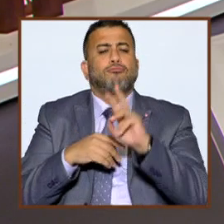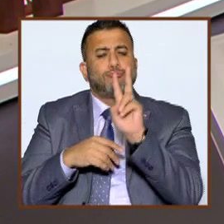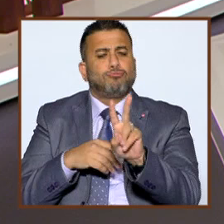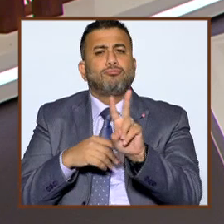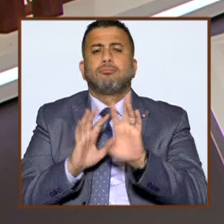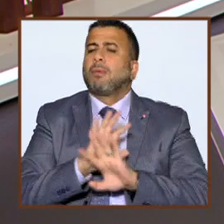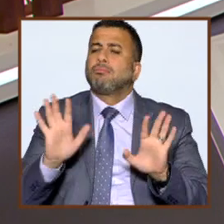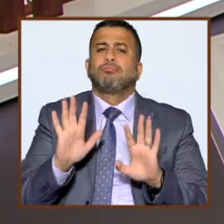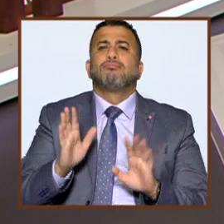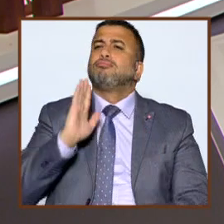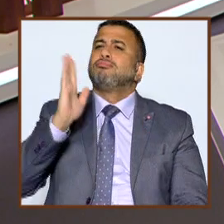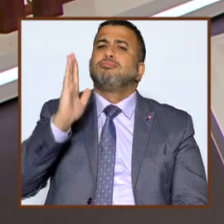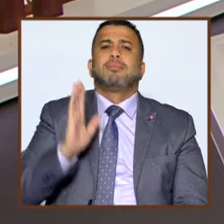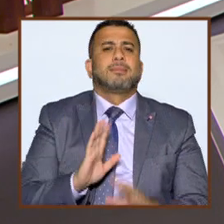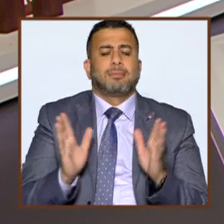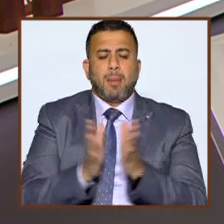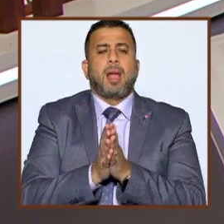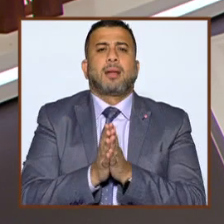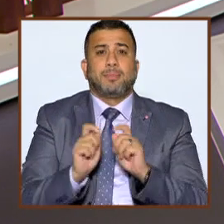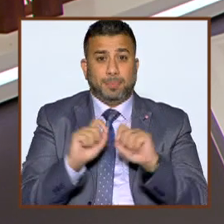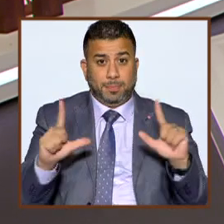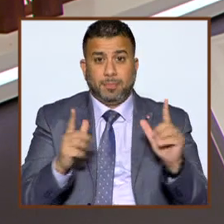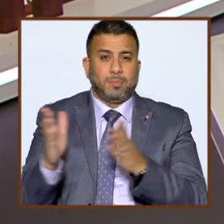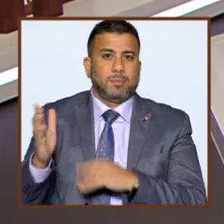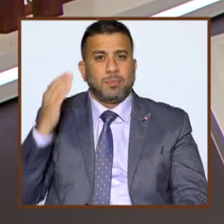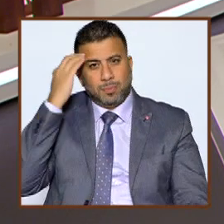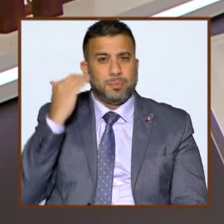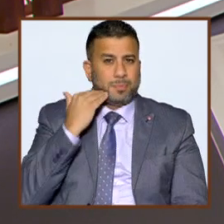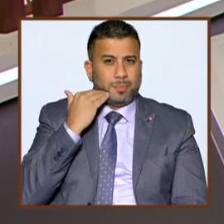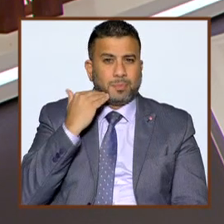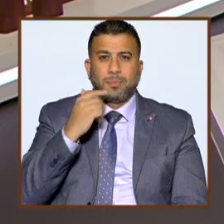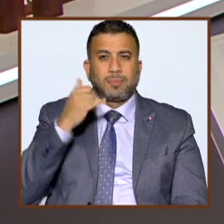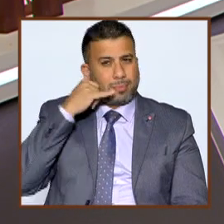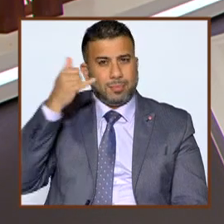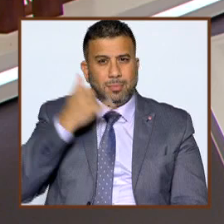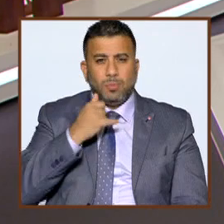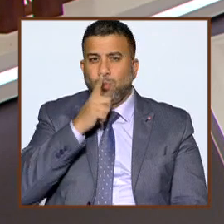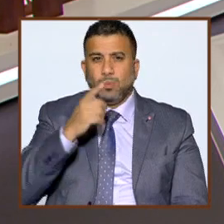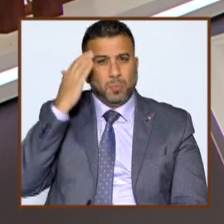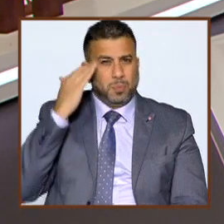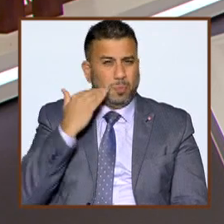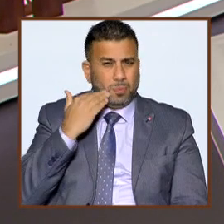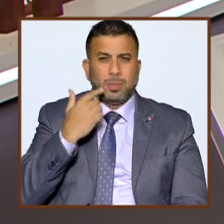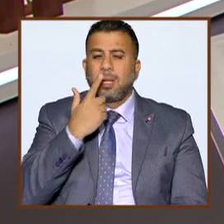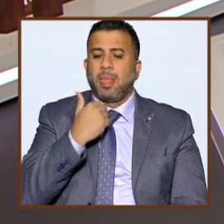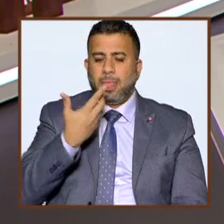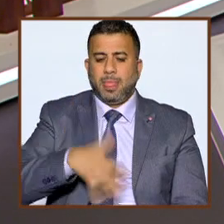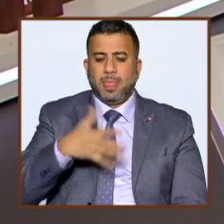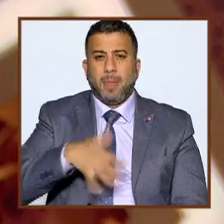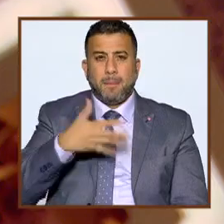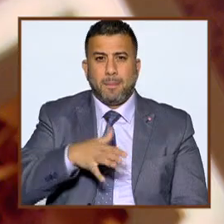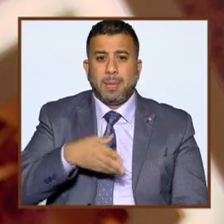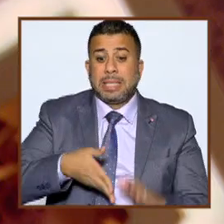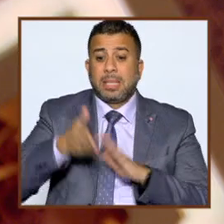فاطمة من عجمان بارك الله فيها تقول هناك أخت ستسافر يوم الجمعة القادم إلى العمرة، تقول حاليا هي عليها